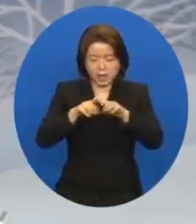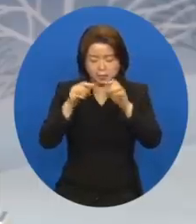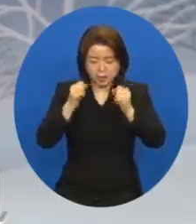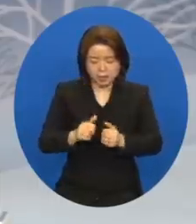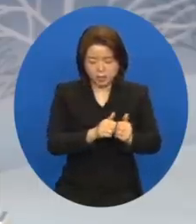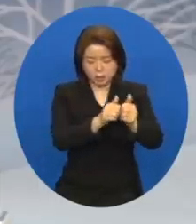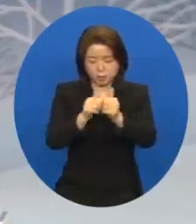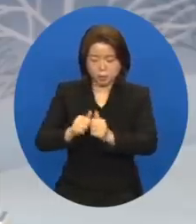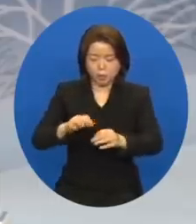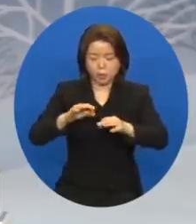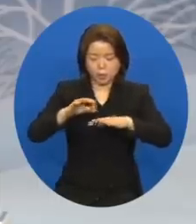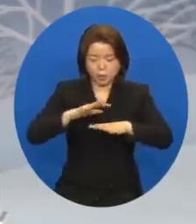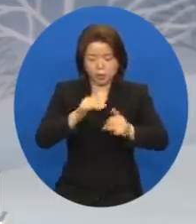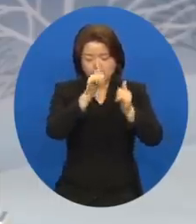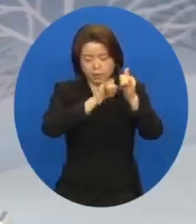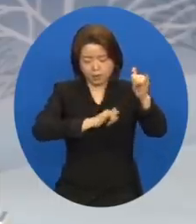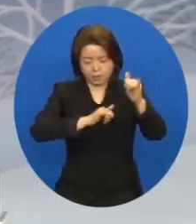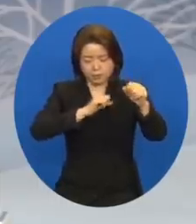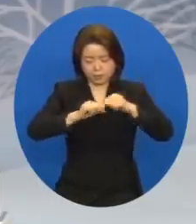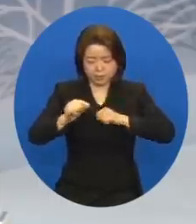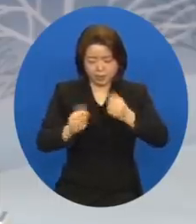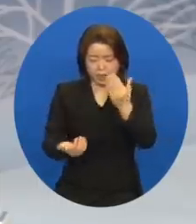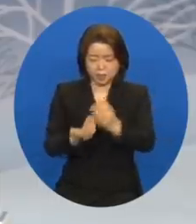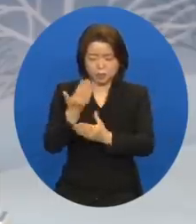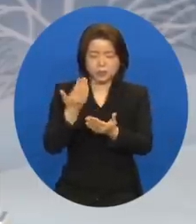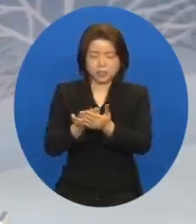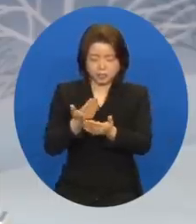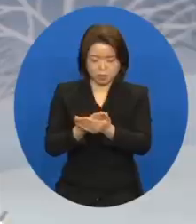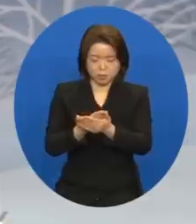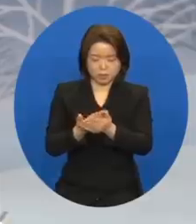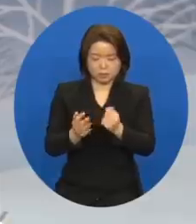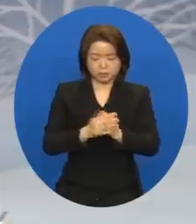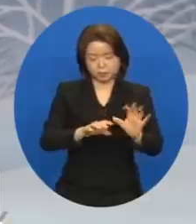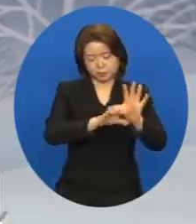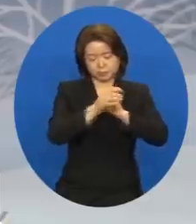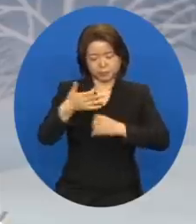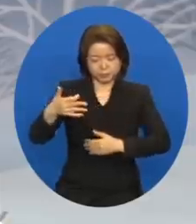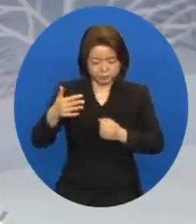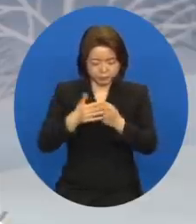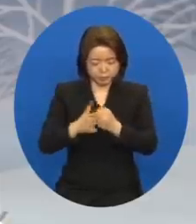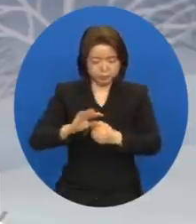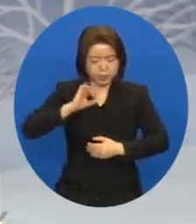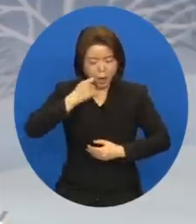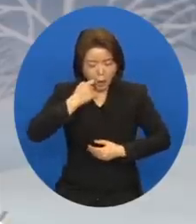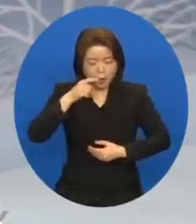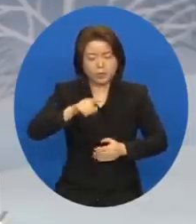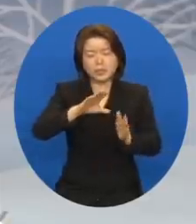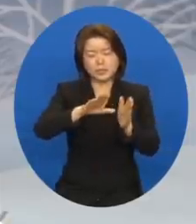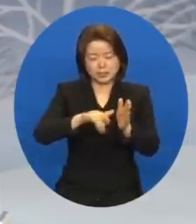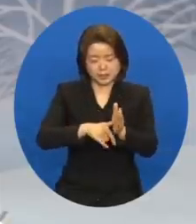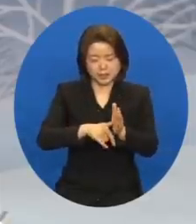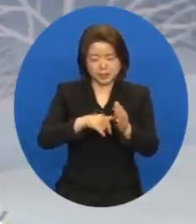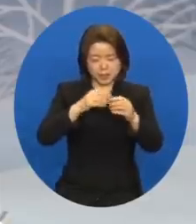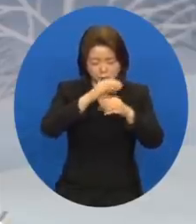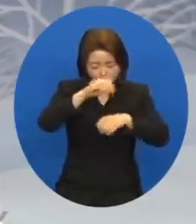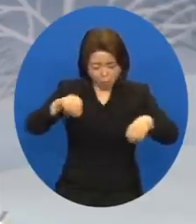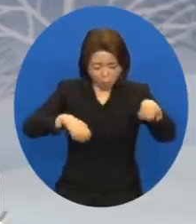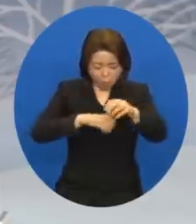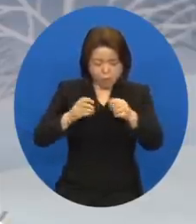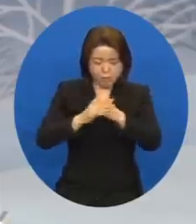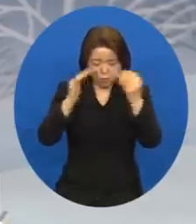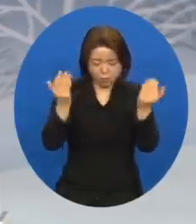역사가 이루어지게 해주셔서 코로나19로 인하여 참으로 힘들고 어려운 이때 오히려 온 세상